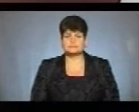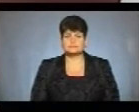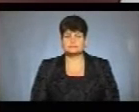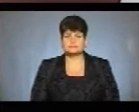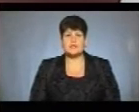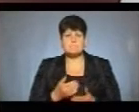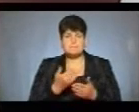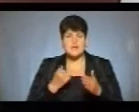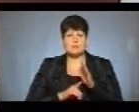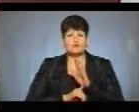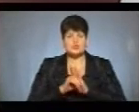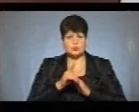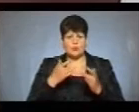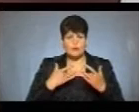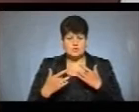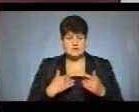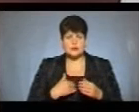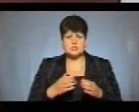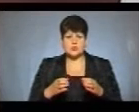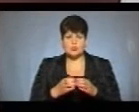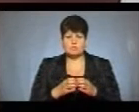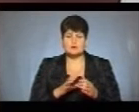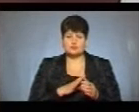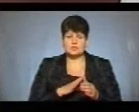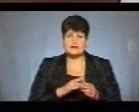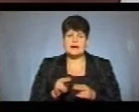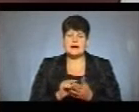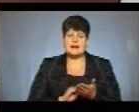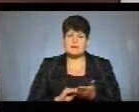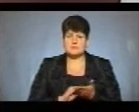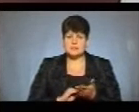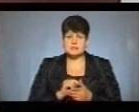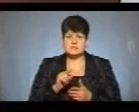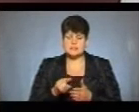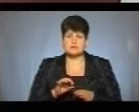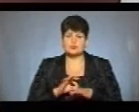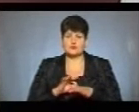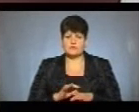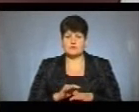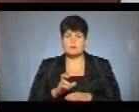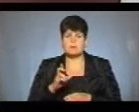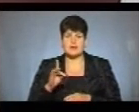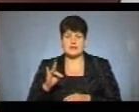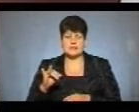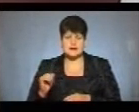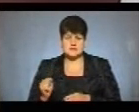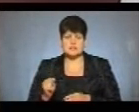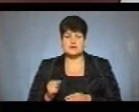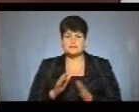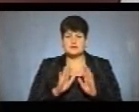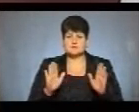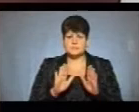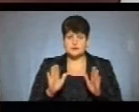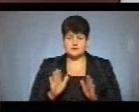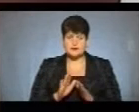Перед початком концерту наша знімальна група побувала на репетиції учасників. Її провів британський співак українського походження